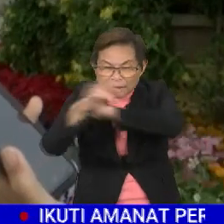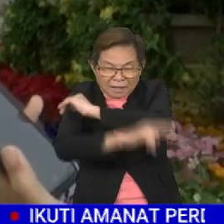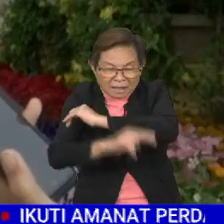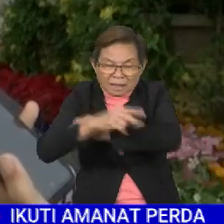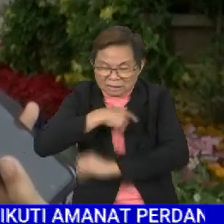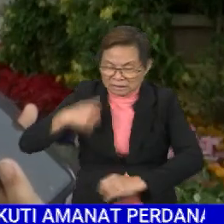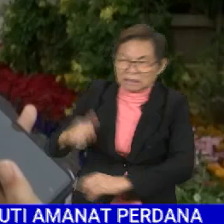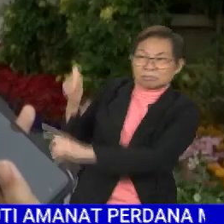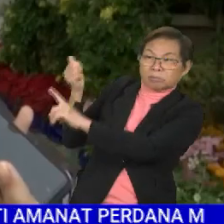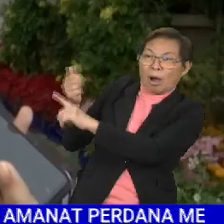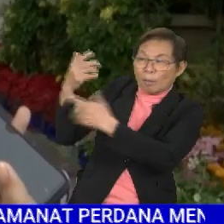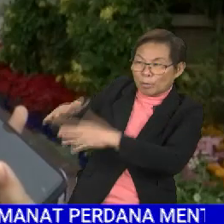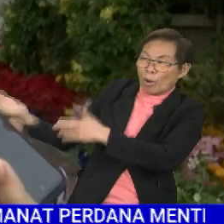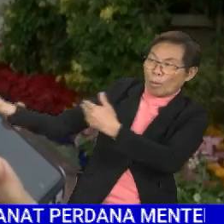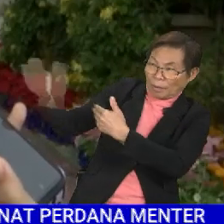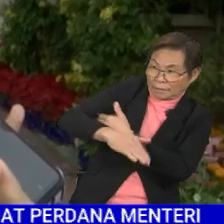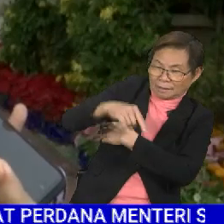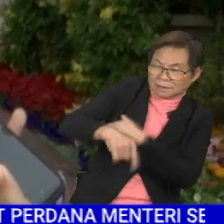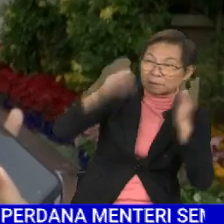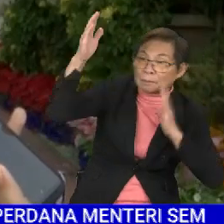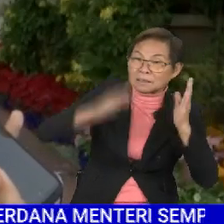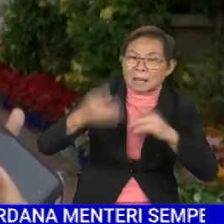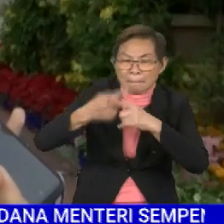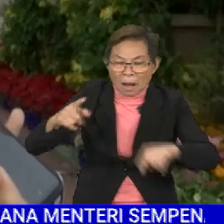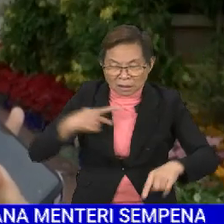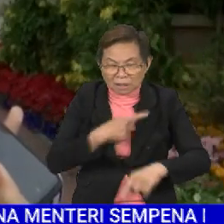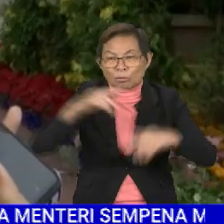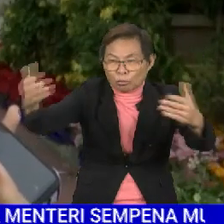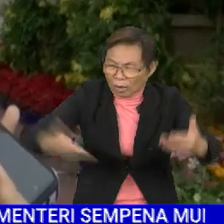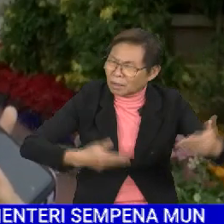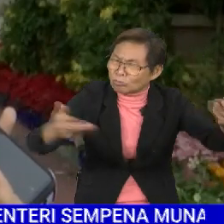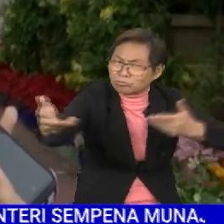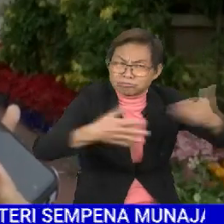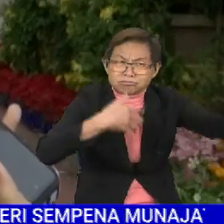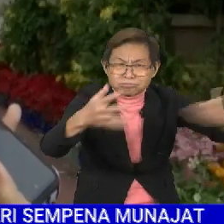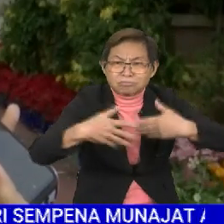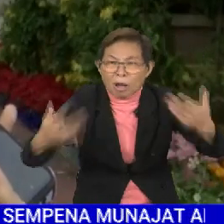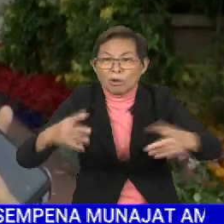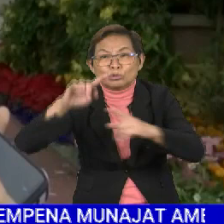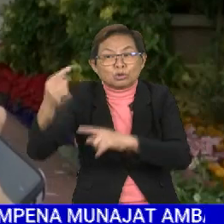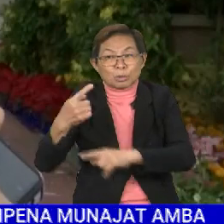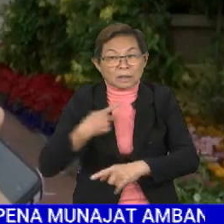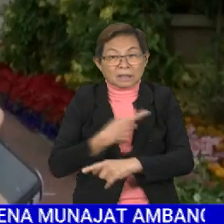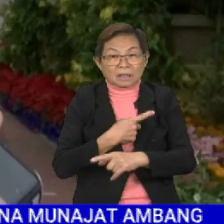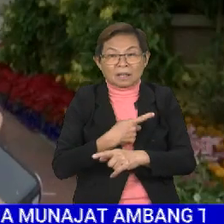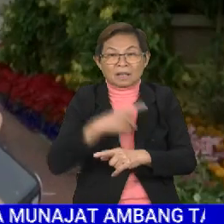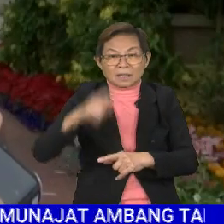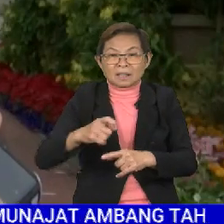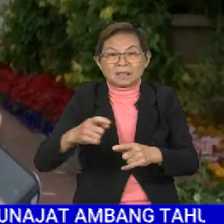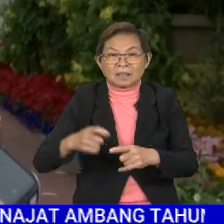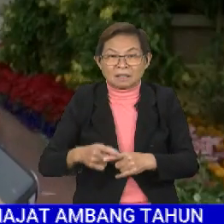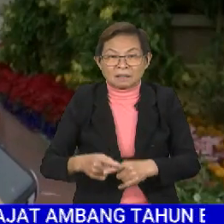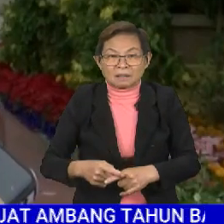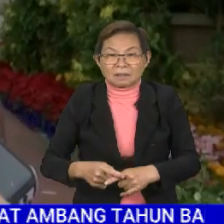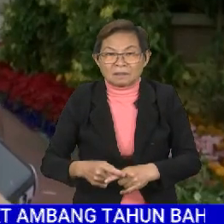sendiri sebelum kemasukan mereka ke sini tetapi memang kita alu-alukan para pengunjung cuma kita memang keadaan ini kita kena kawal dan